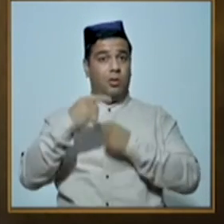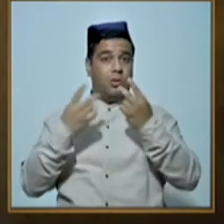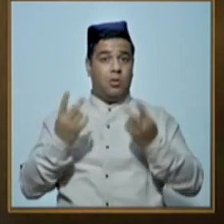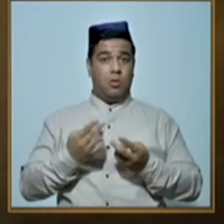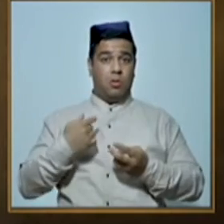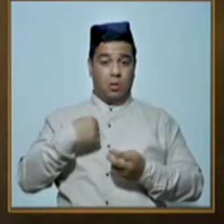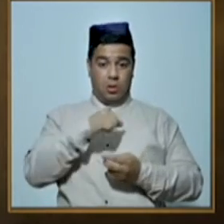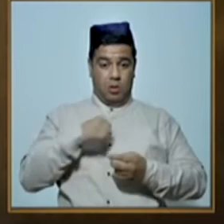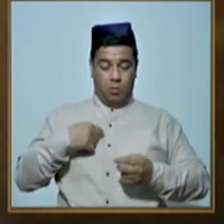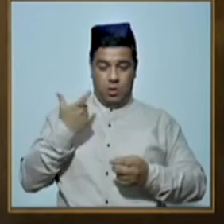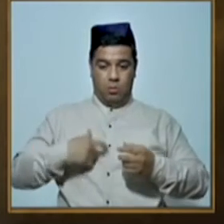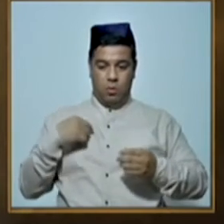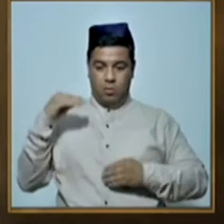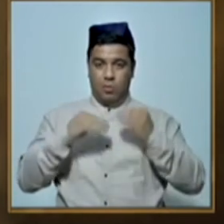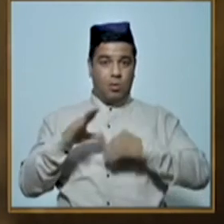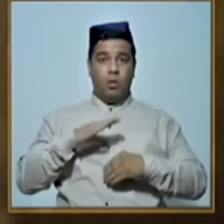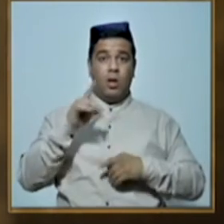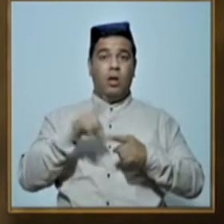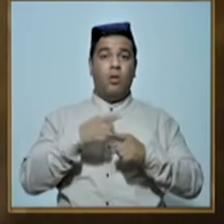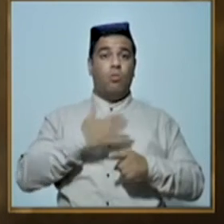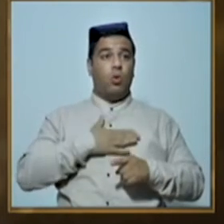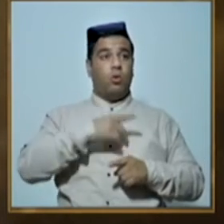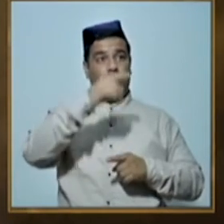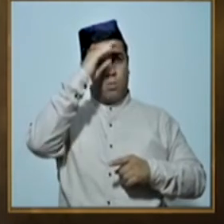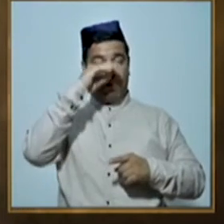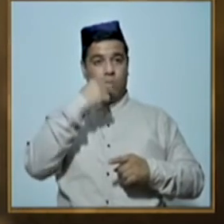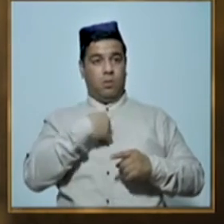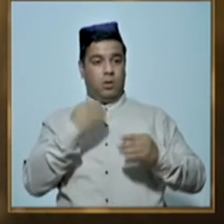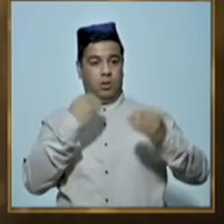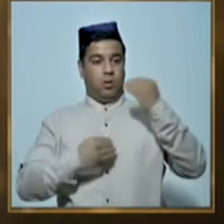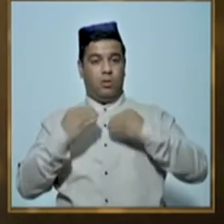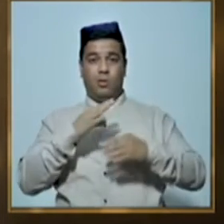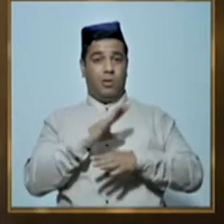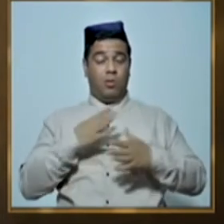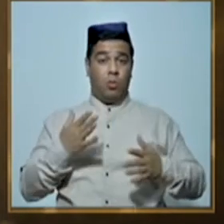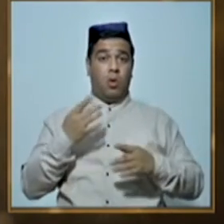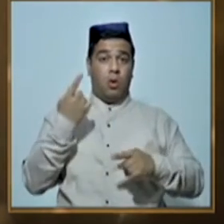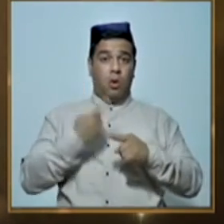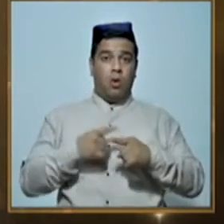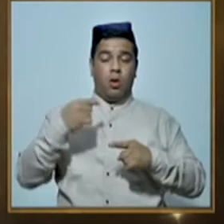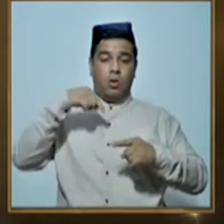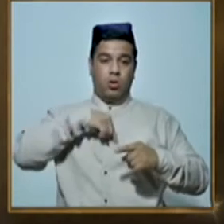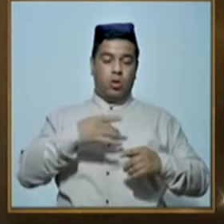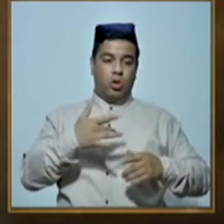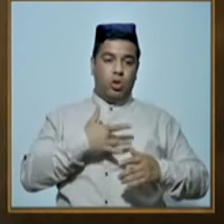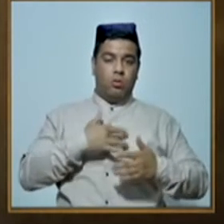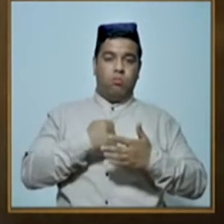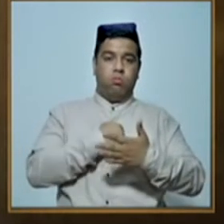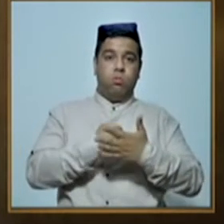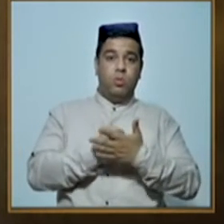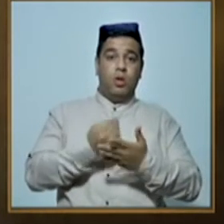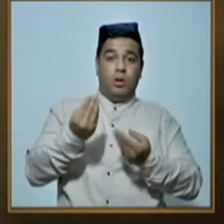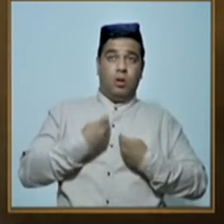olmabdi, yoki otasi yoki boshqasi yarata olmabdi, Alloh yaratibdi. Sifatni ham o'zi topa olmabdi. Alloh